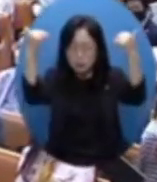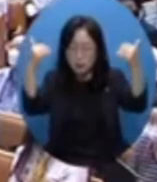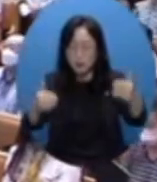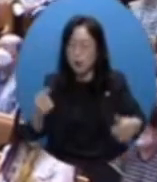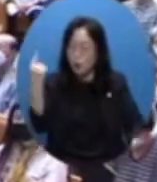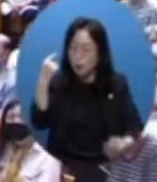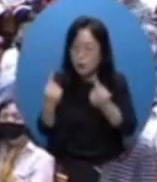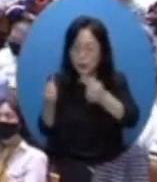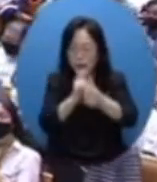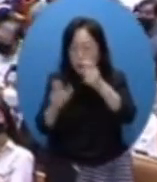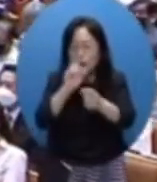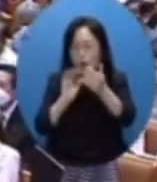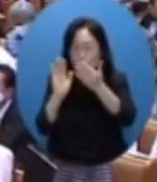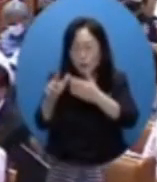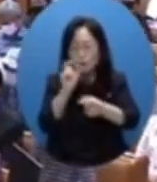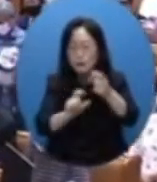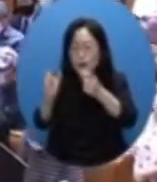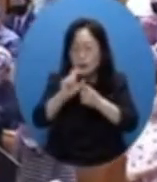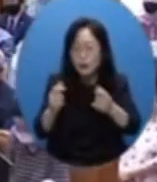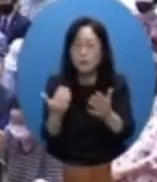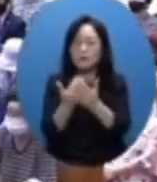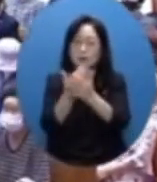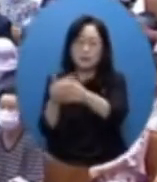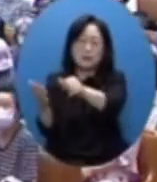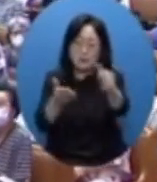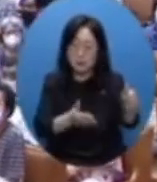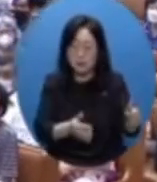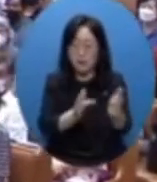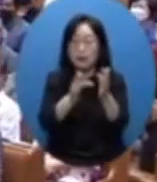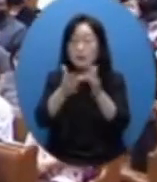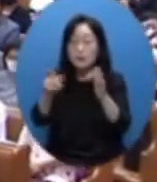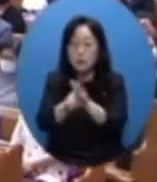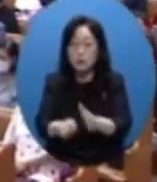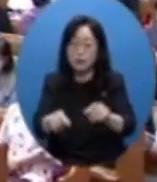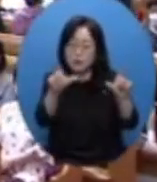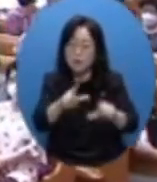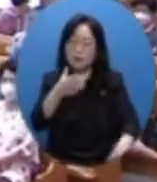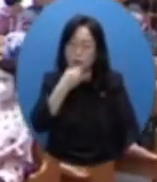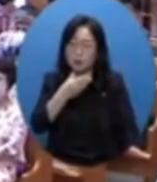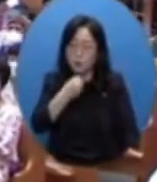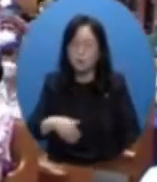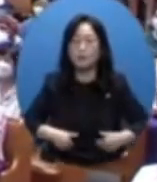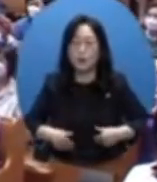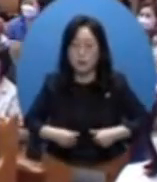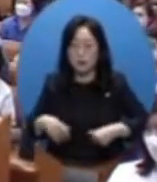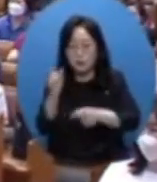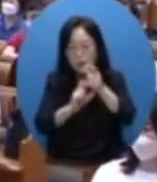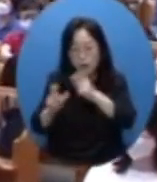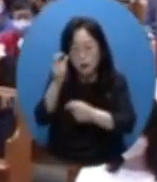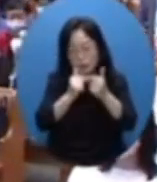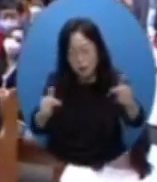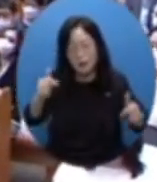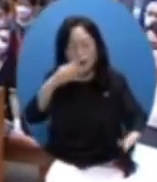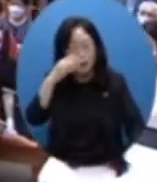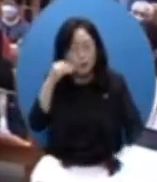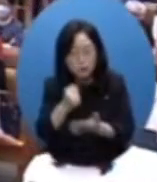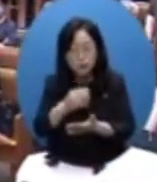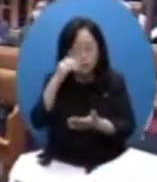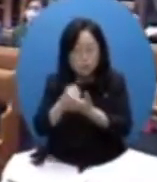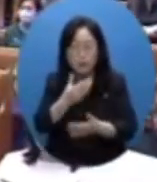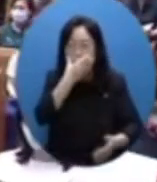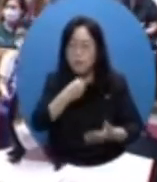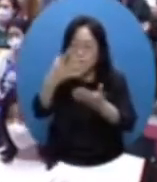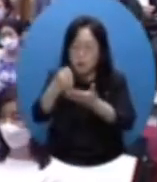나은 삶을 살아가시길 바랍니다 예 수 있고 삶이 그 행복해야 됩니다 날마다 좋아져야 됩니다 달마다 그 인생이 폭파된 상으로